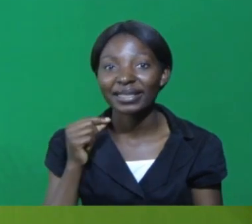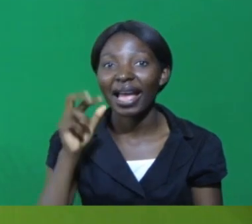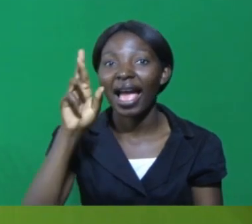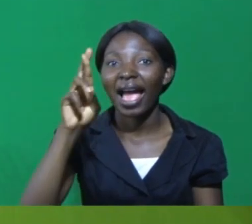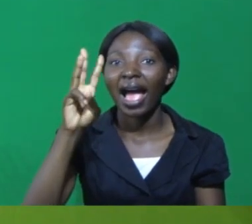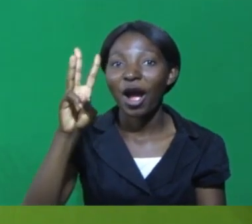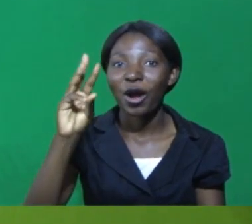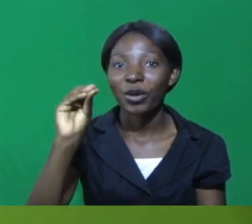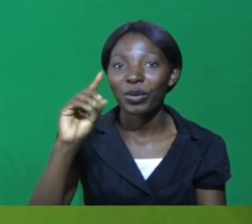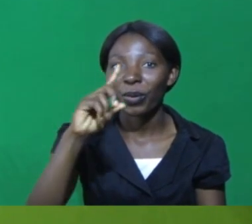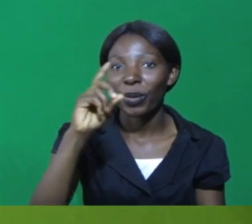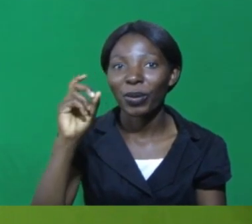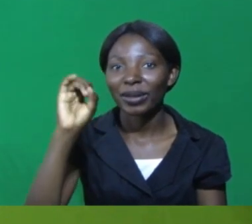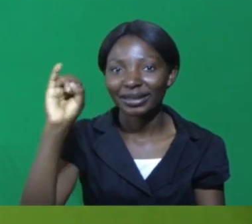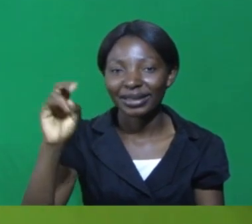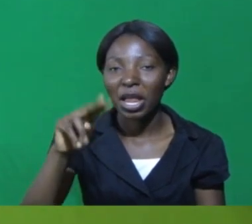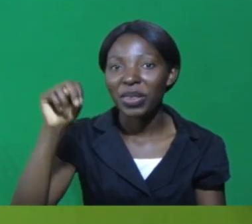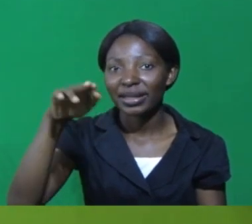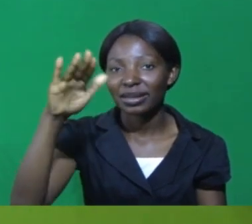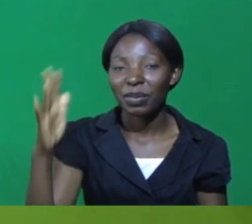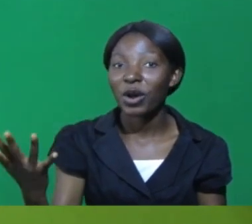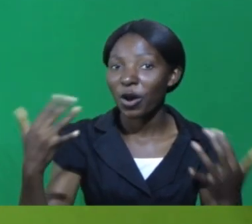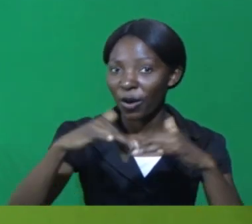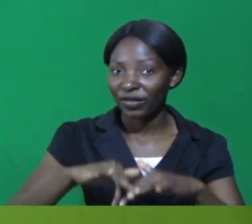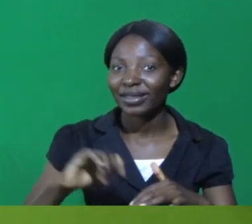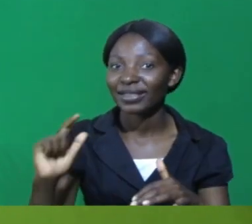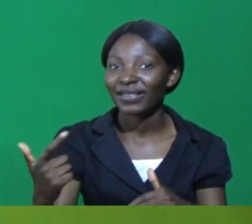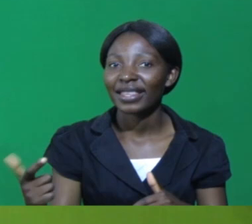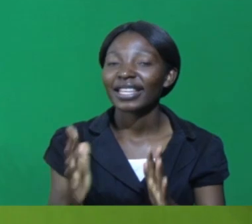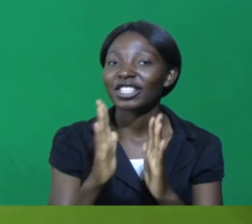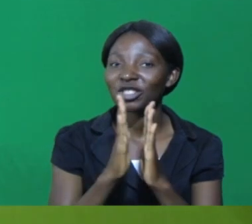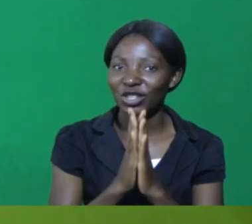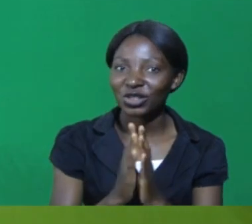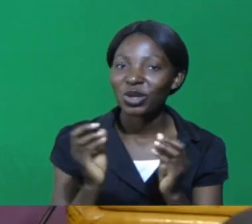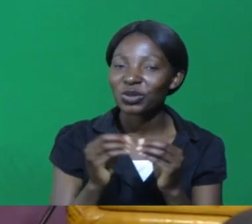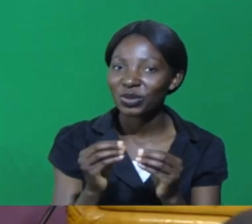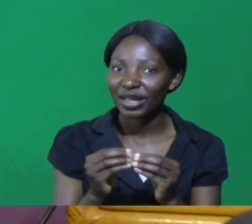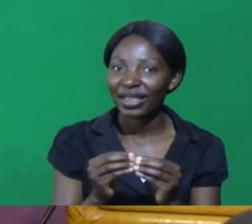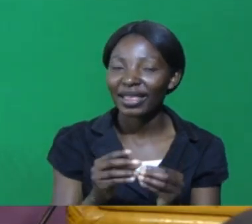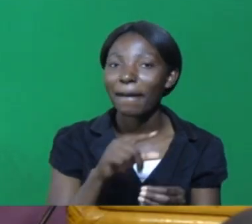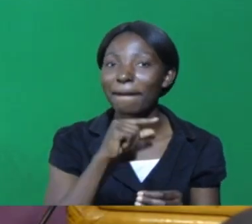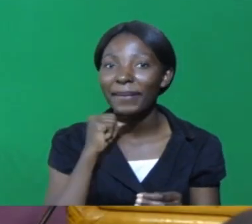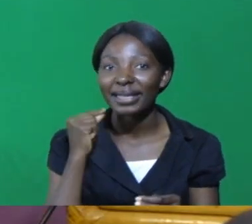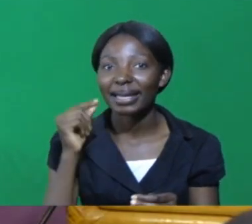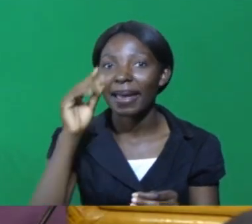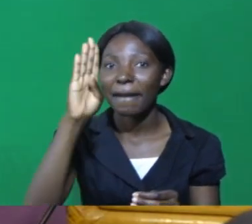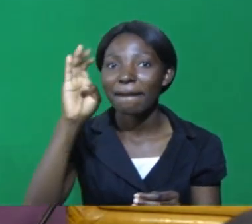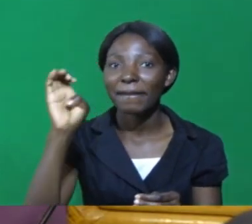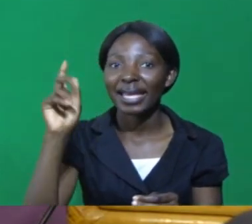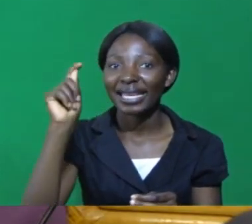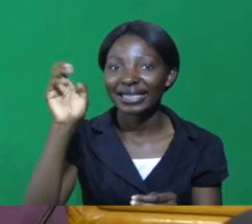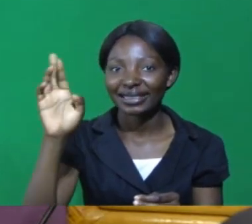Rwodzi veku-North Zimbabwe Conference of the Seventh-day Adventist Church pamwe chete namufundisi Caston